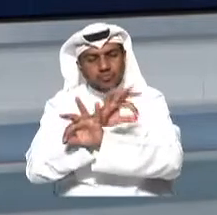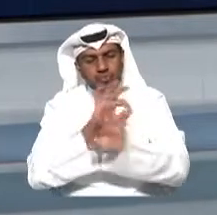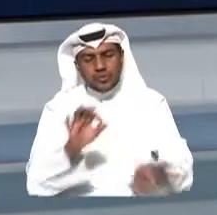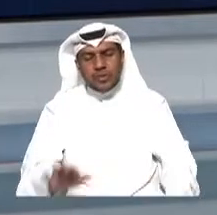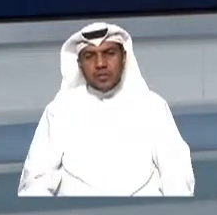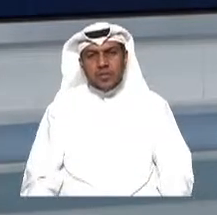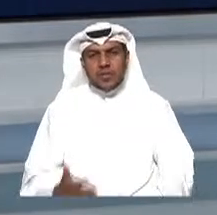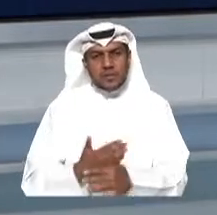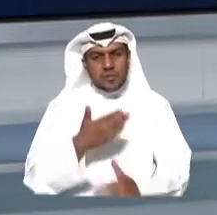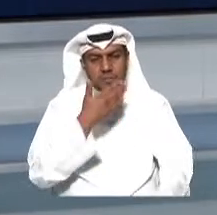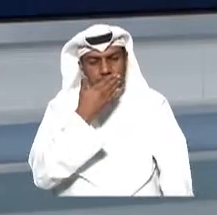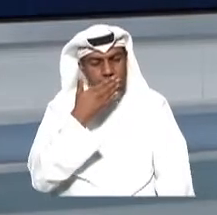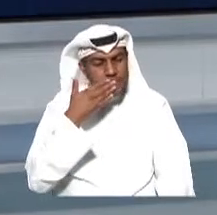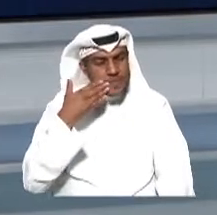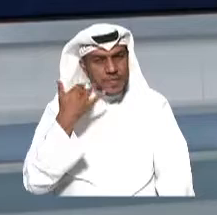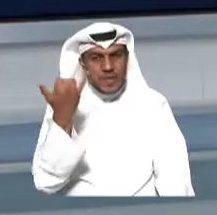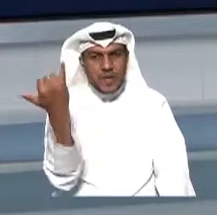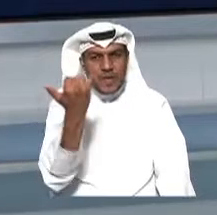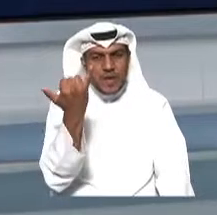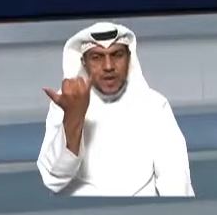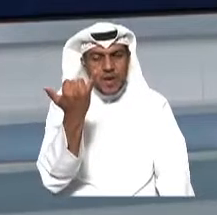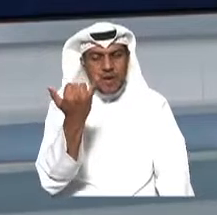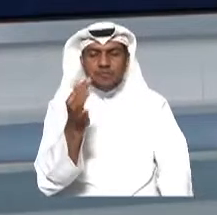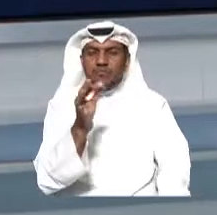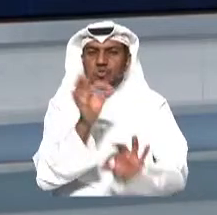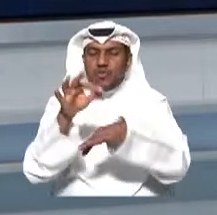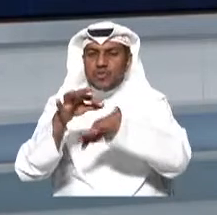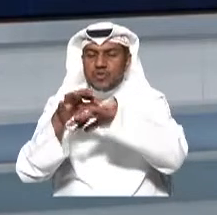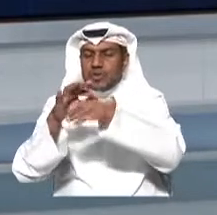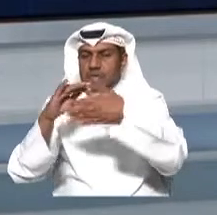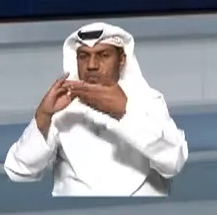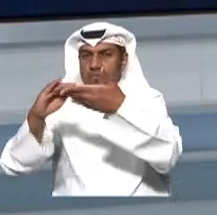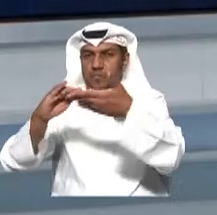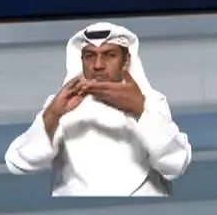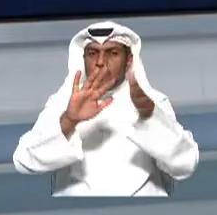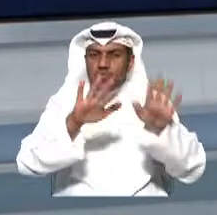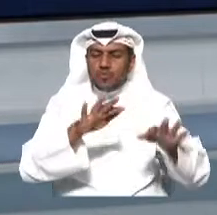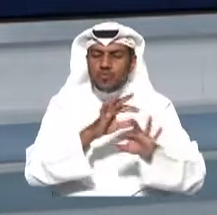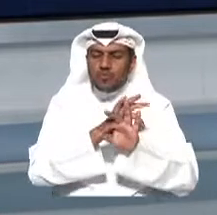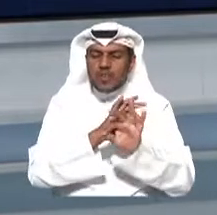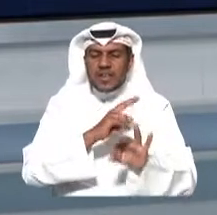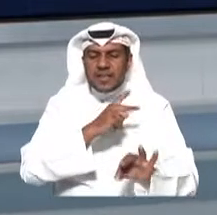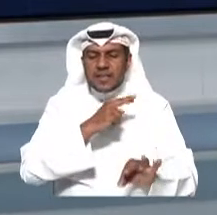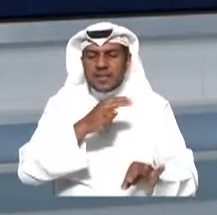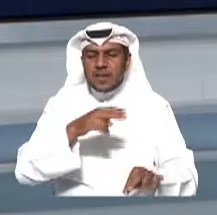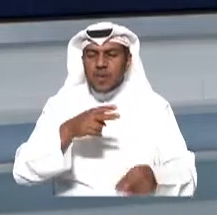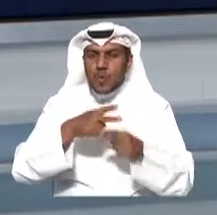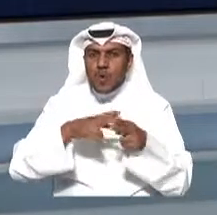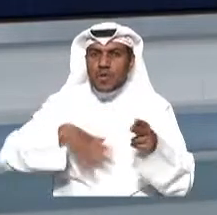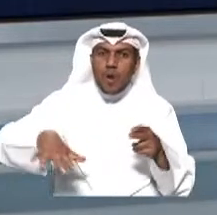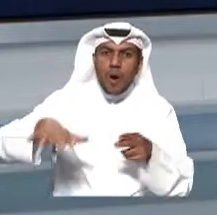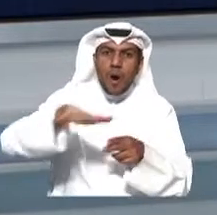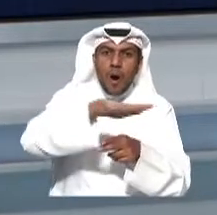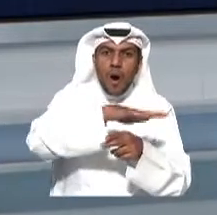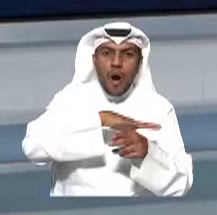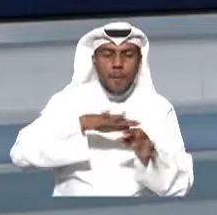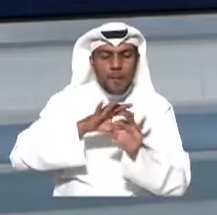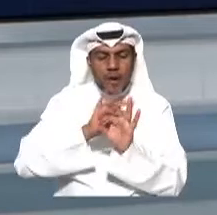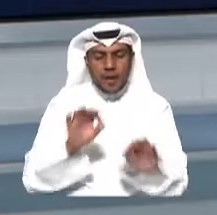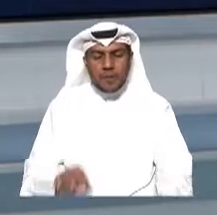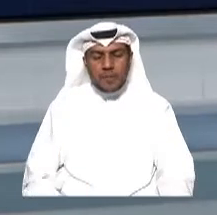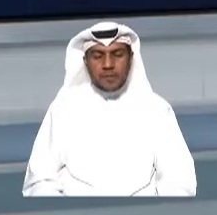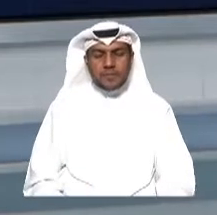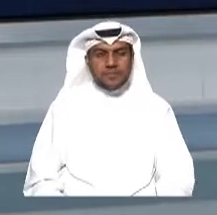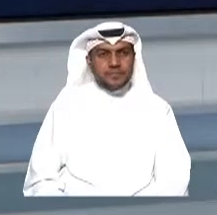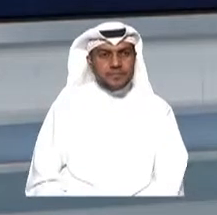والسلع الاستهلاكية في كافة الجمعيات التعاونية في مختلف المحافظات خلال الفترة الحالية واستعدادا لشهر